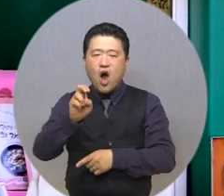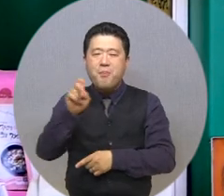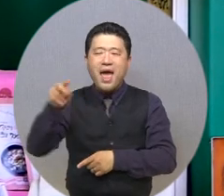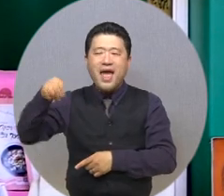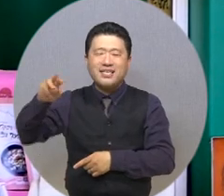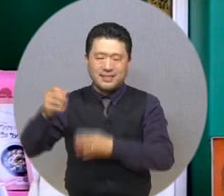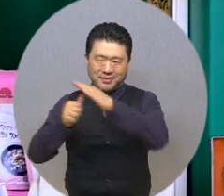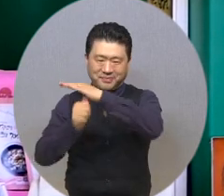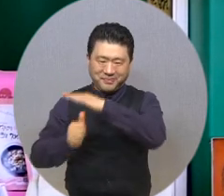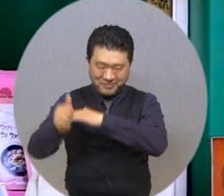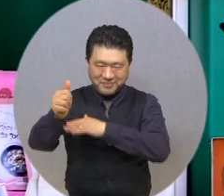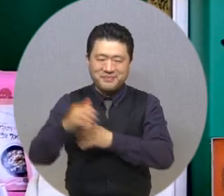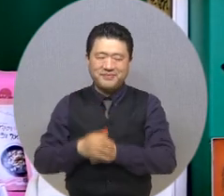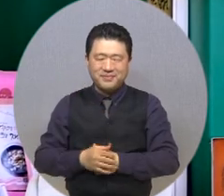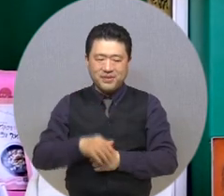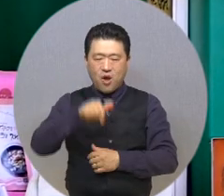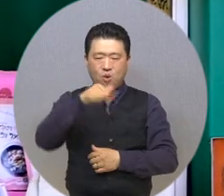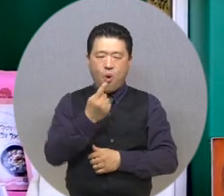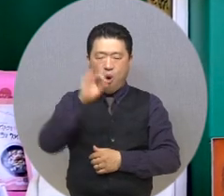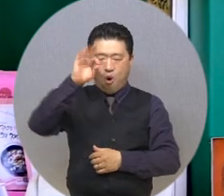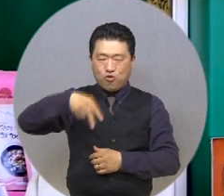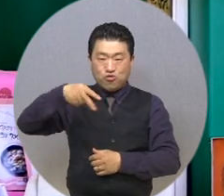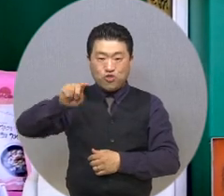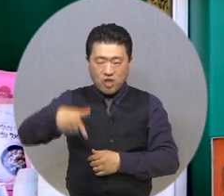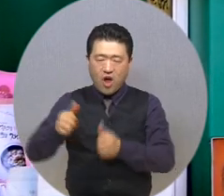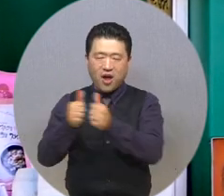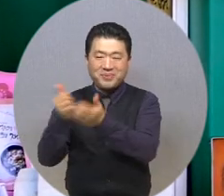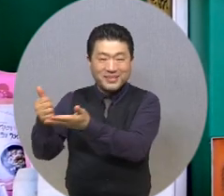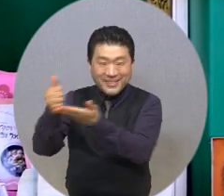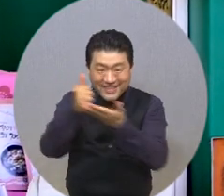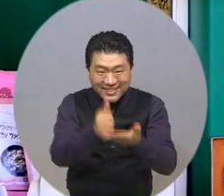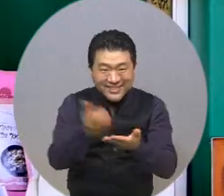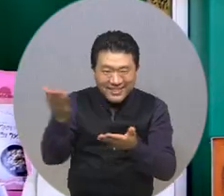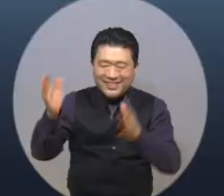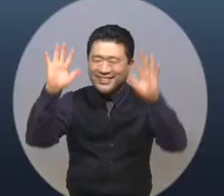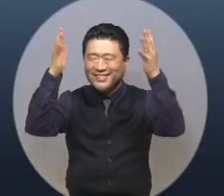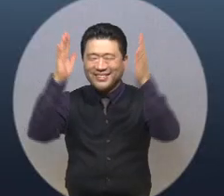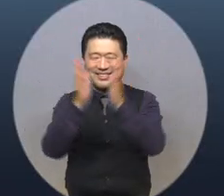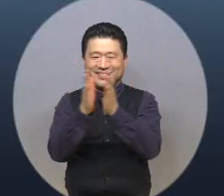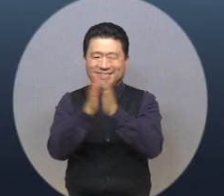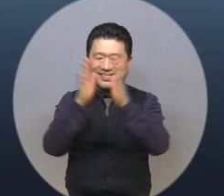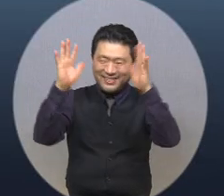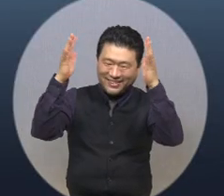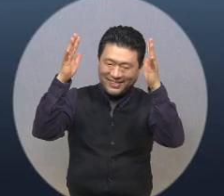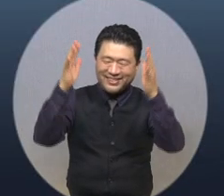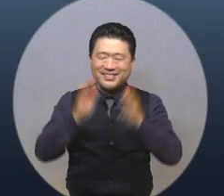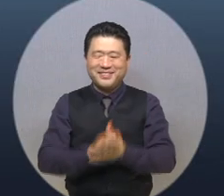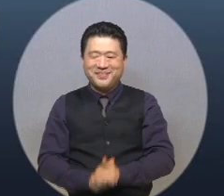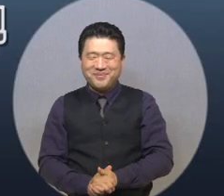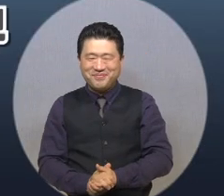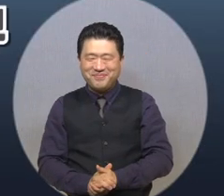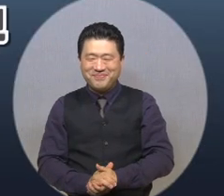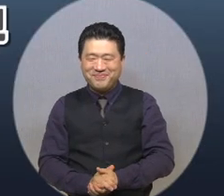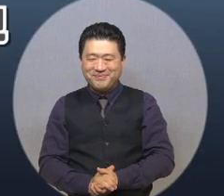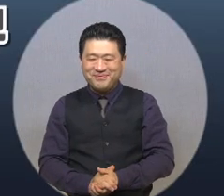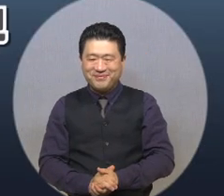나오신 홍상리 청매실 고유석 상무님 모시겠습니다. 박수 주세요.